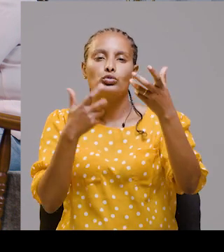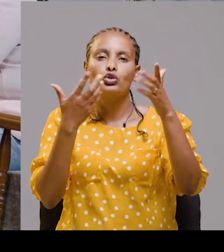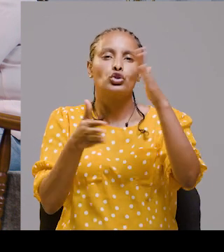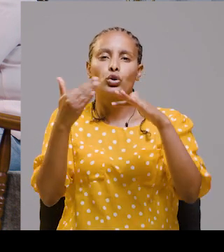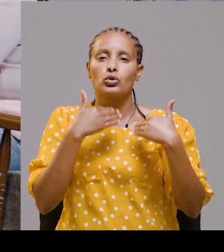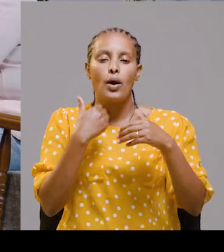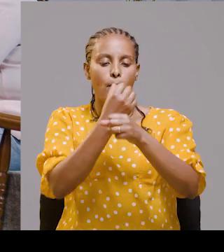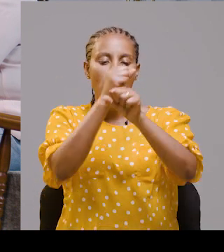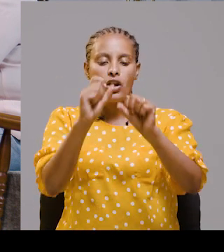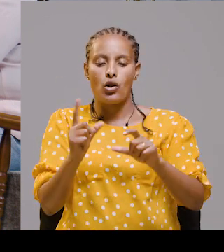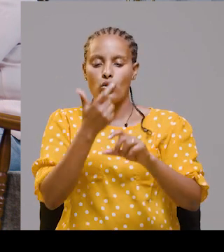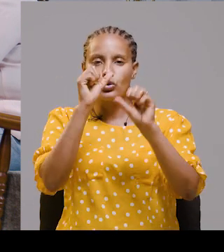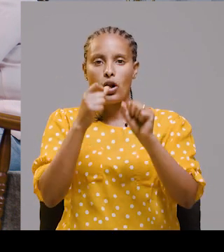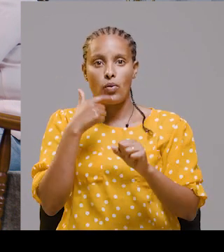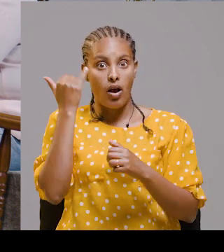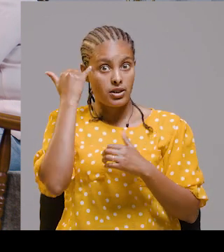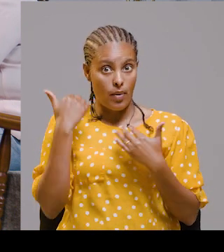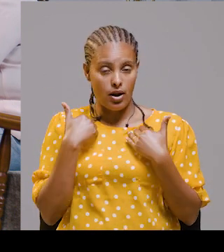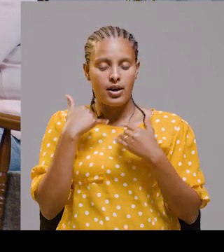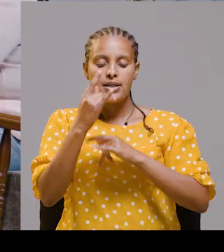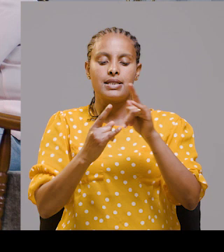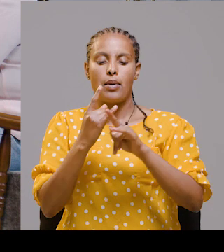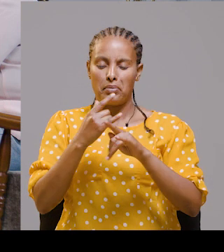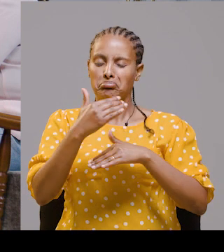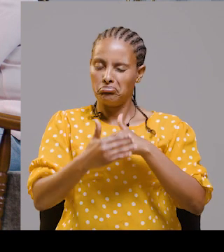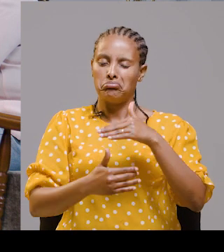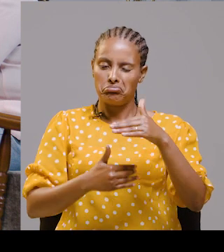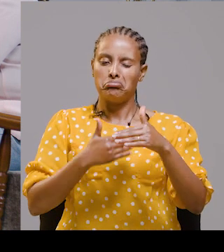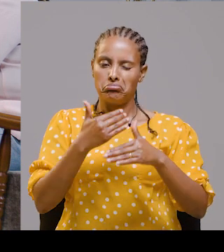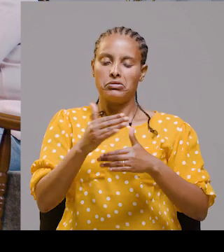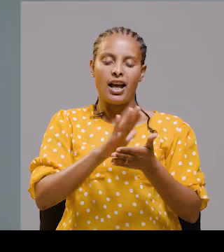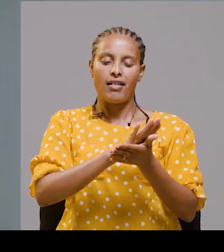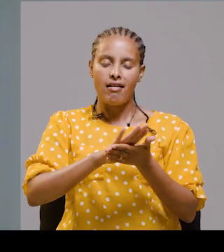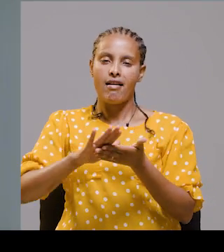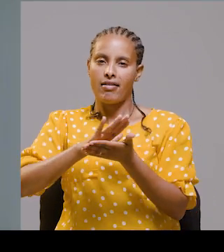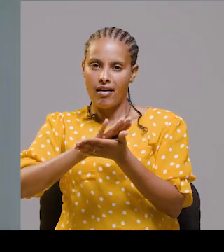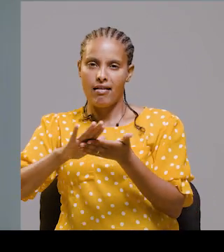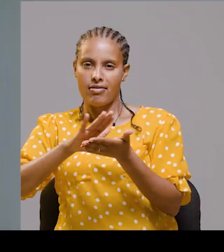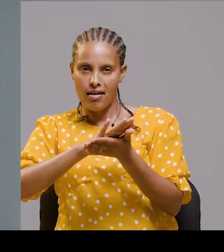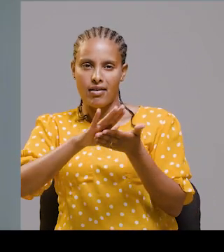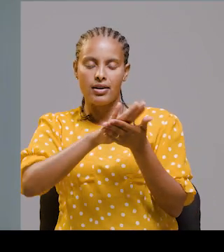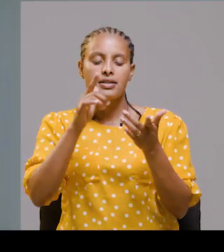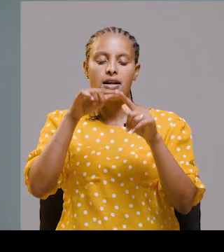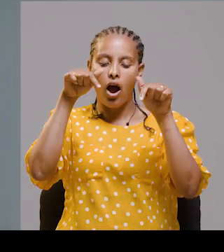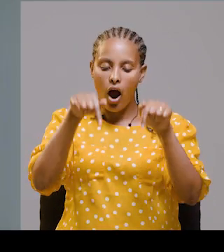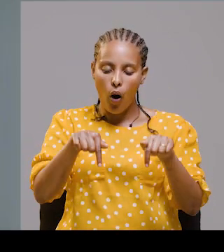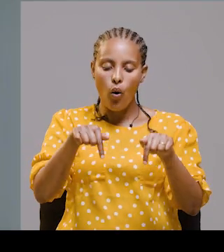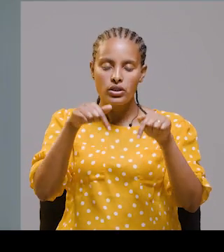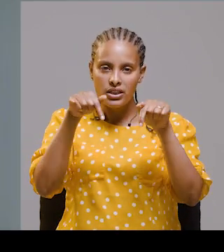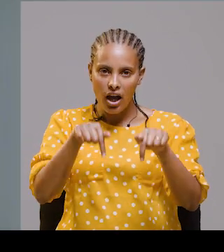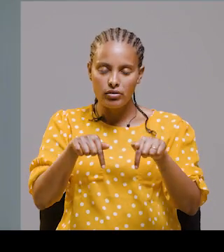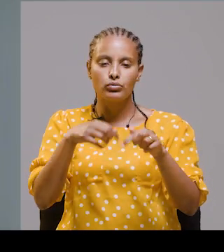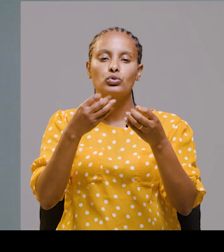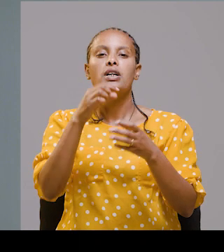ችግሮች መፍትሄ ይሆኑኛል ያላቸውን ነገሮች በዘመናት ሂደት ሪፋይን እያደረገ እስከዚህ ቀን ድረስ የመጡ በጣም